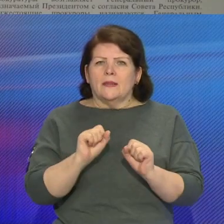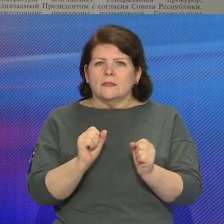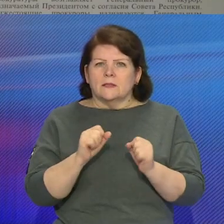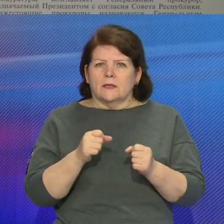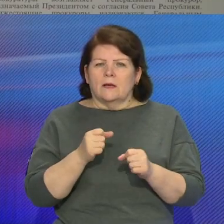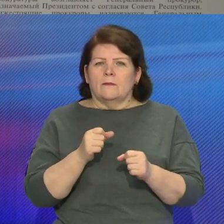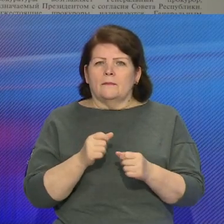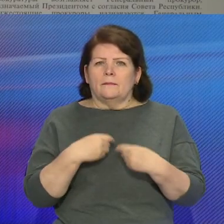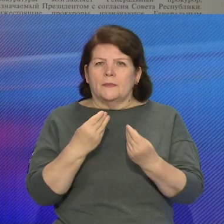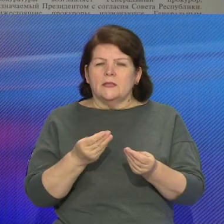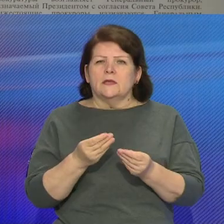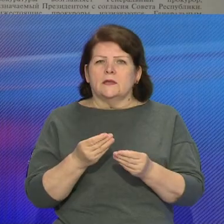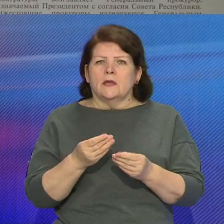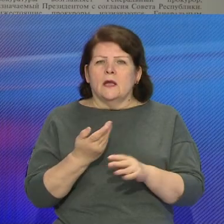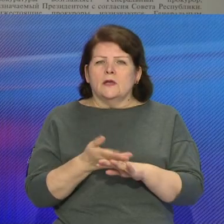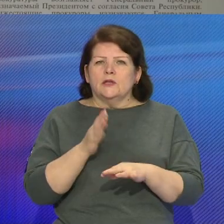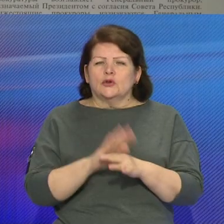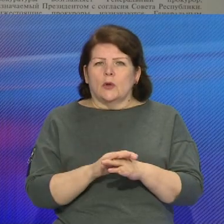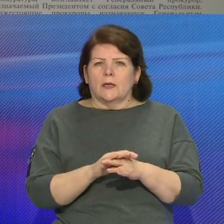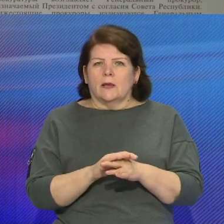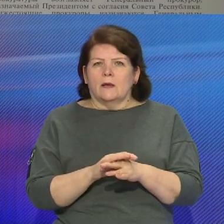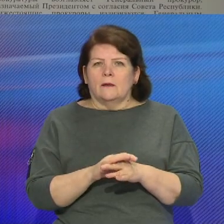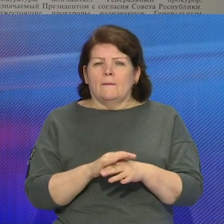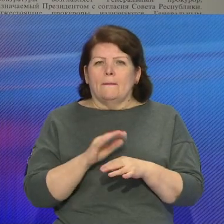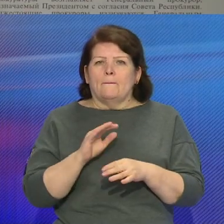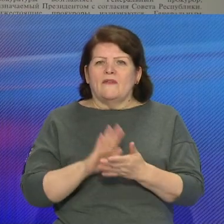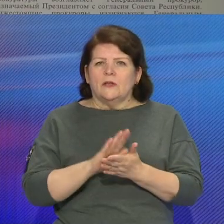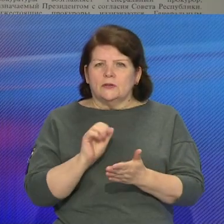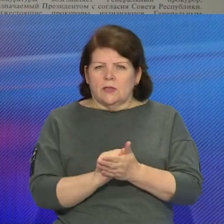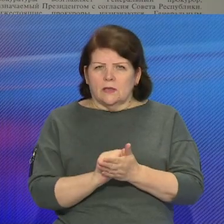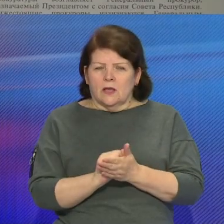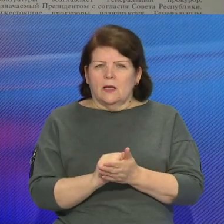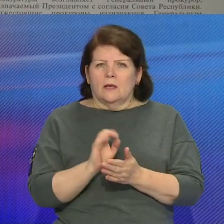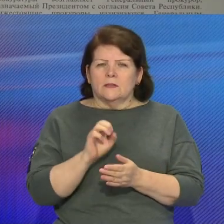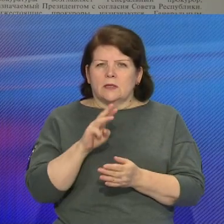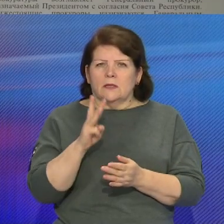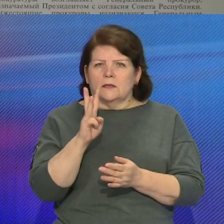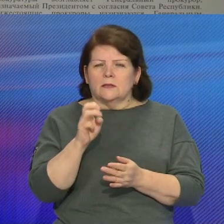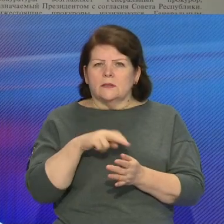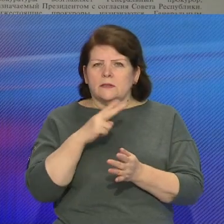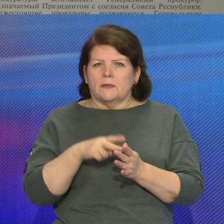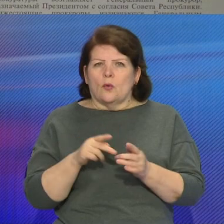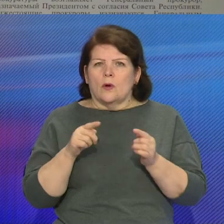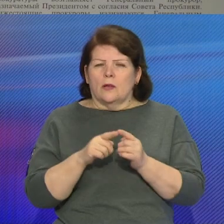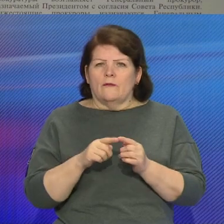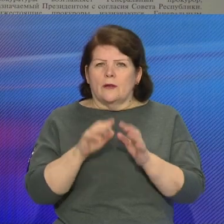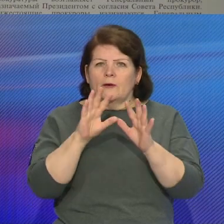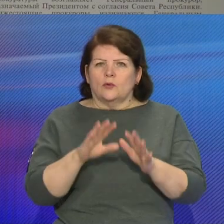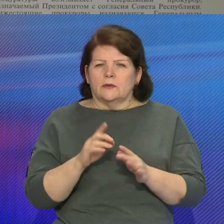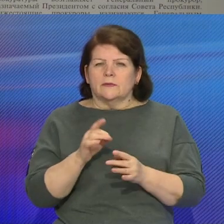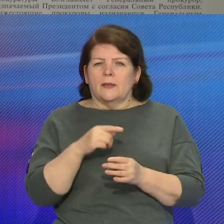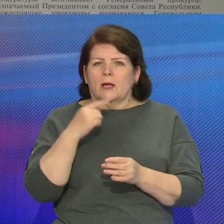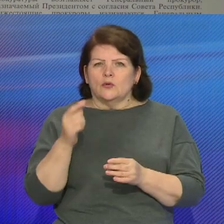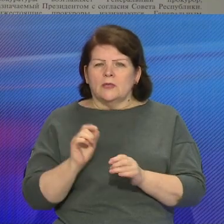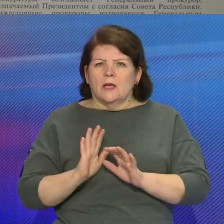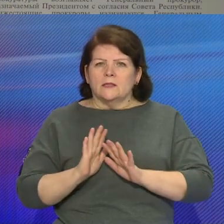телесные повреждения. Действия водителя квалифицированы по части 4 статьи 317 Уголовного кодекса Республики Беларусь.